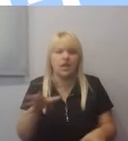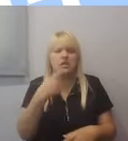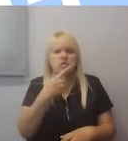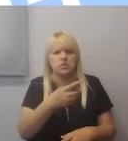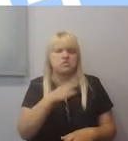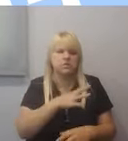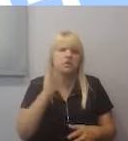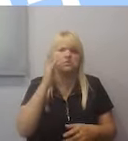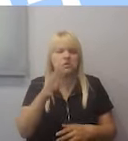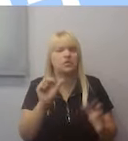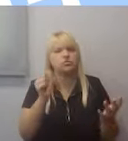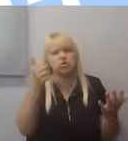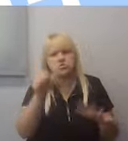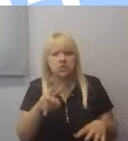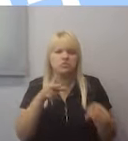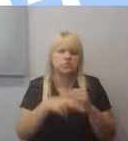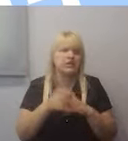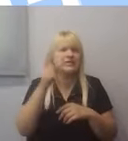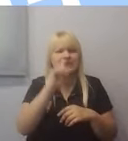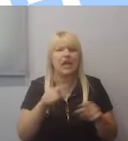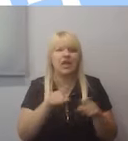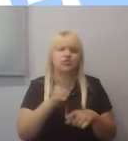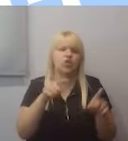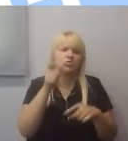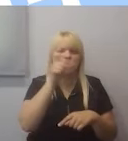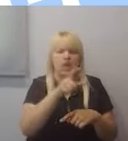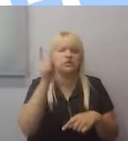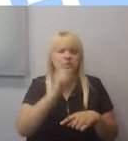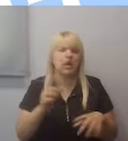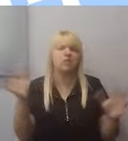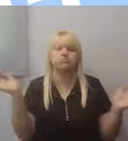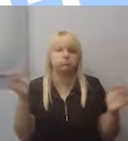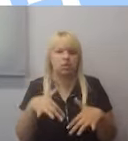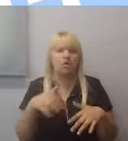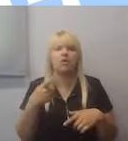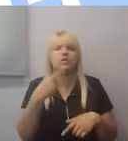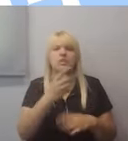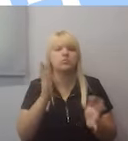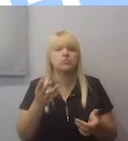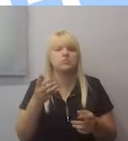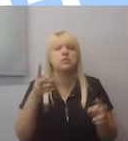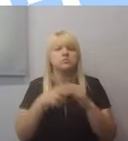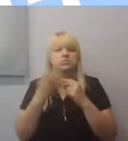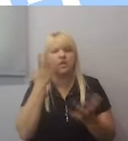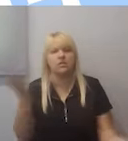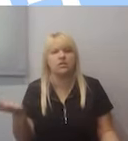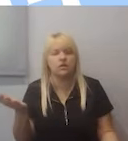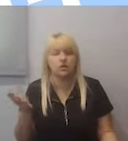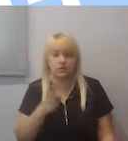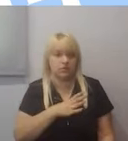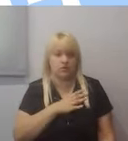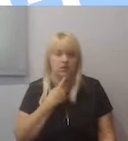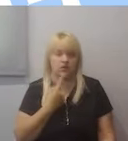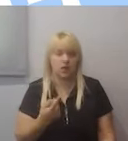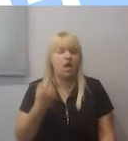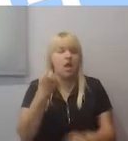teica tur pāris nedēļas un izraēla sasitīs lupatās ja nu kurš tagad var teikt kad beigsies termiņš ja tātad apdraudējumi jebkurā gadījumā vis